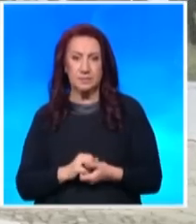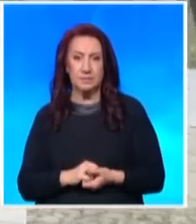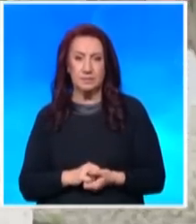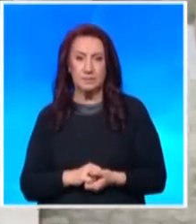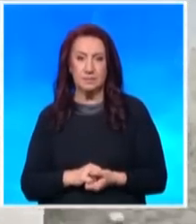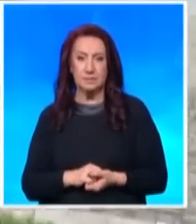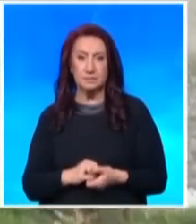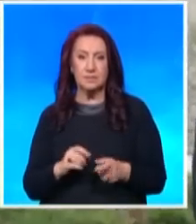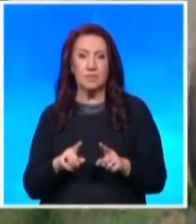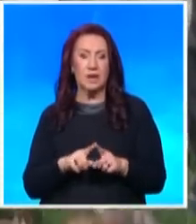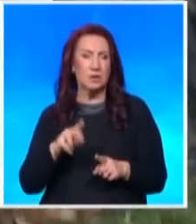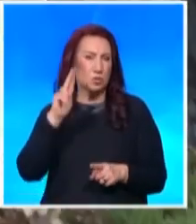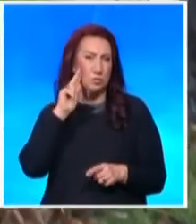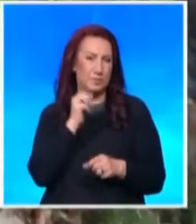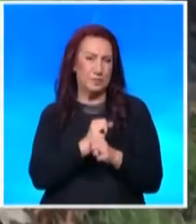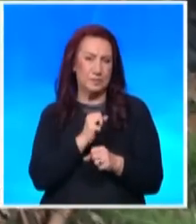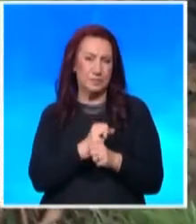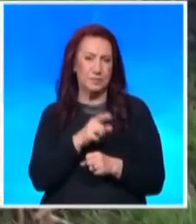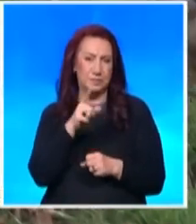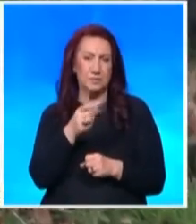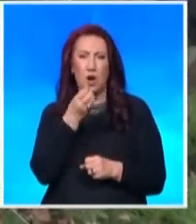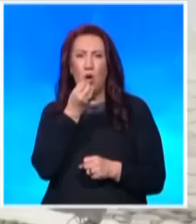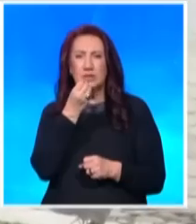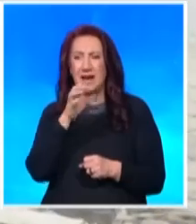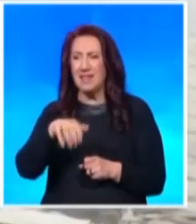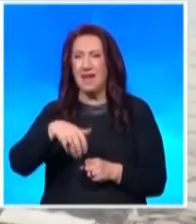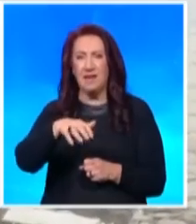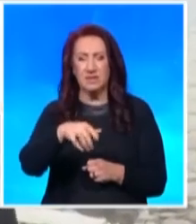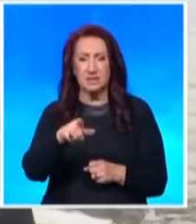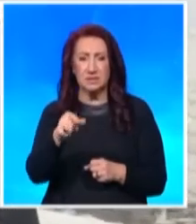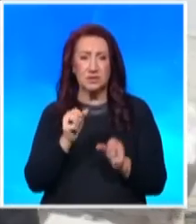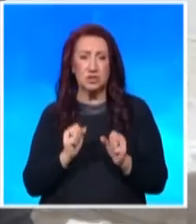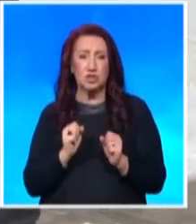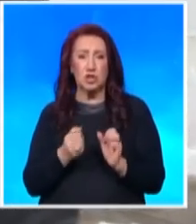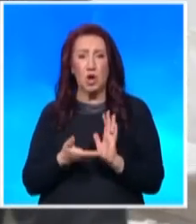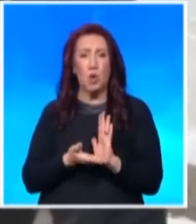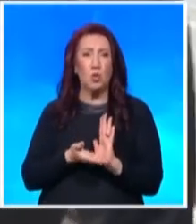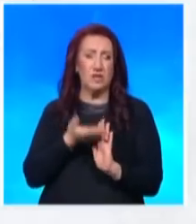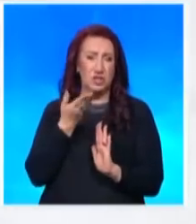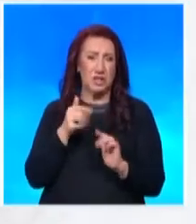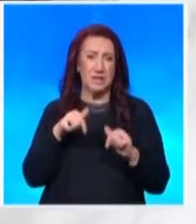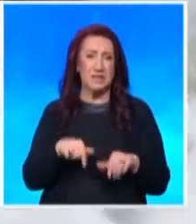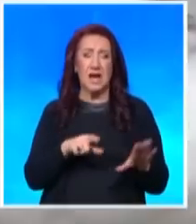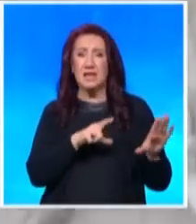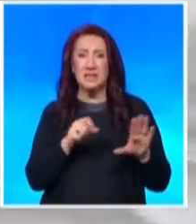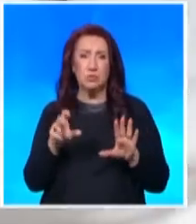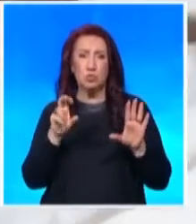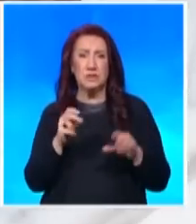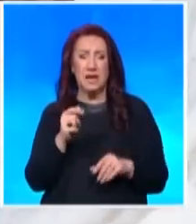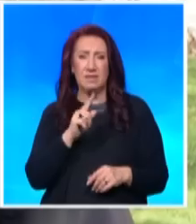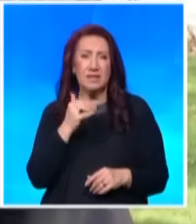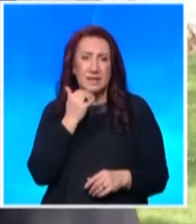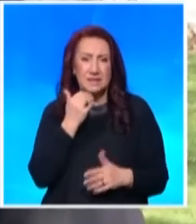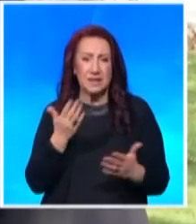Като служител по зраняването Йорданка Петрова очаква увеличението. Сегашните 780 лева едва и стигат за